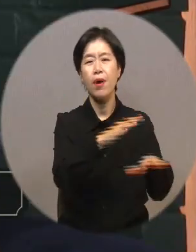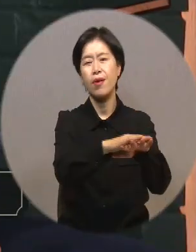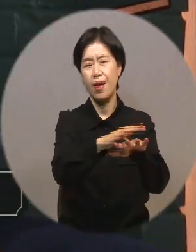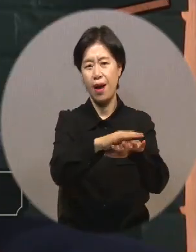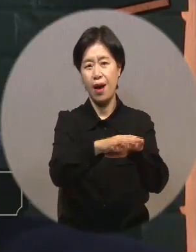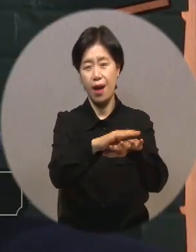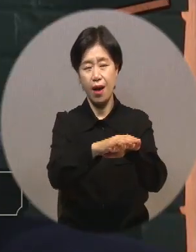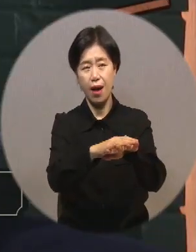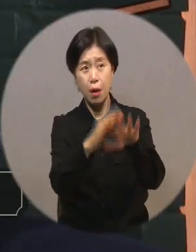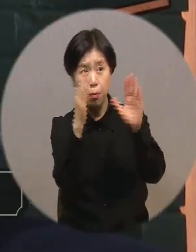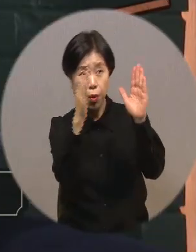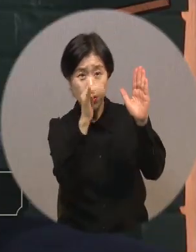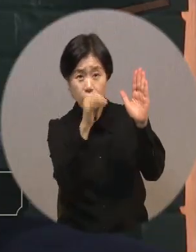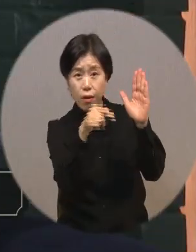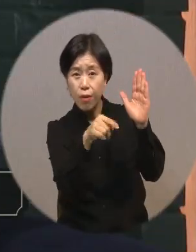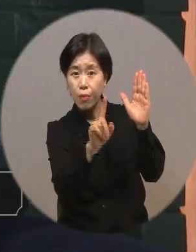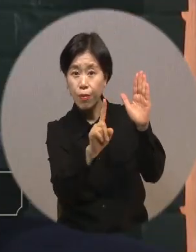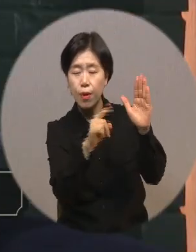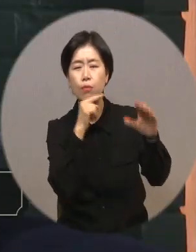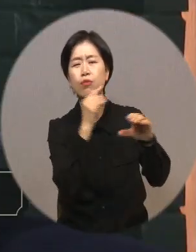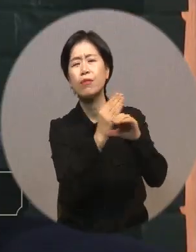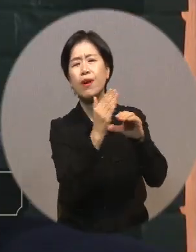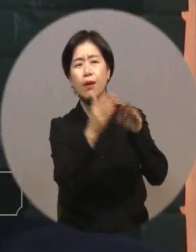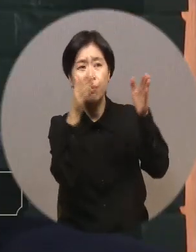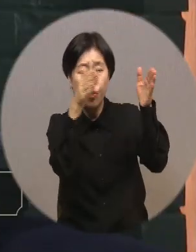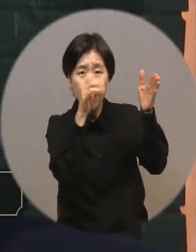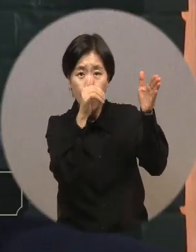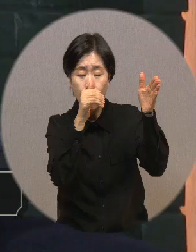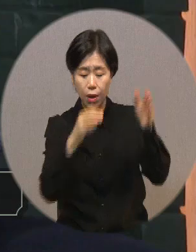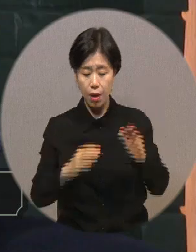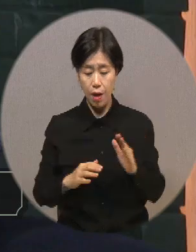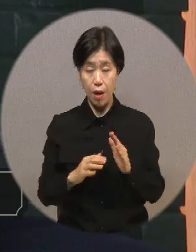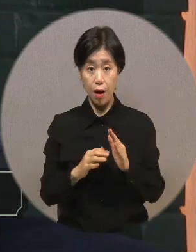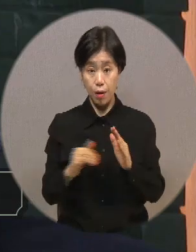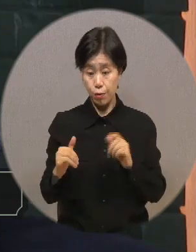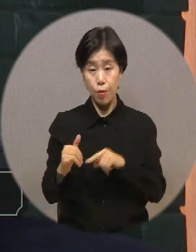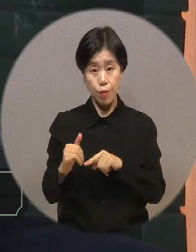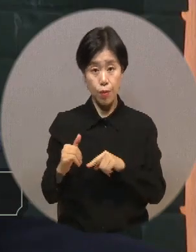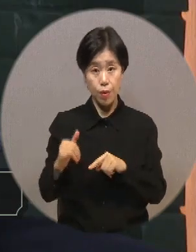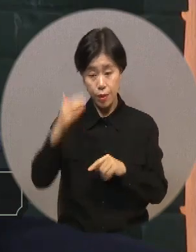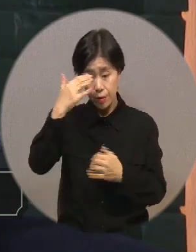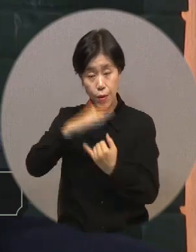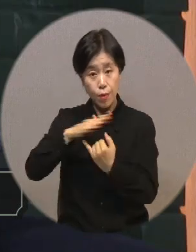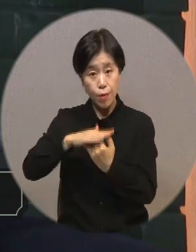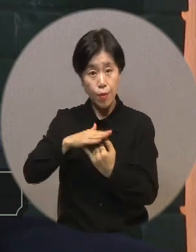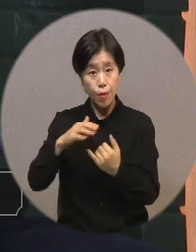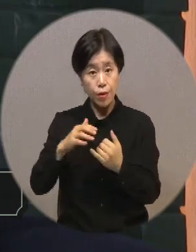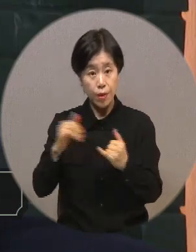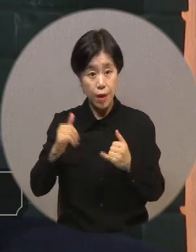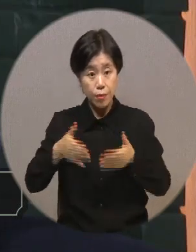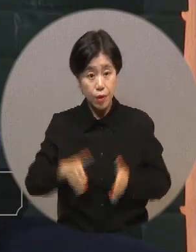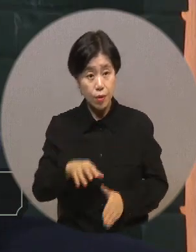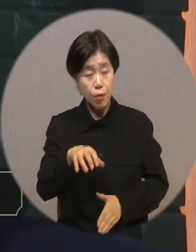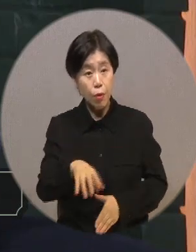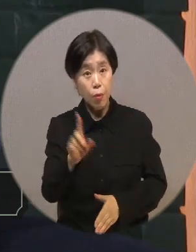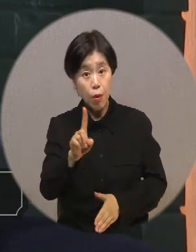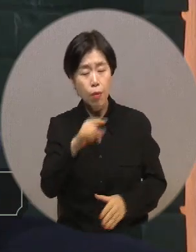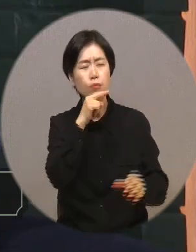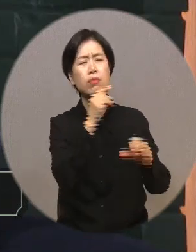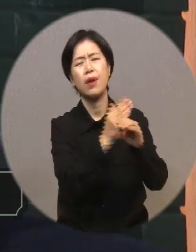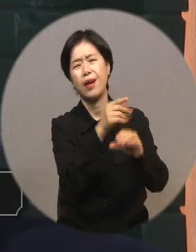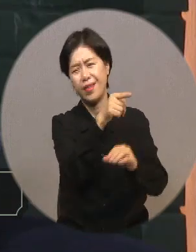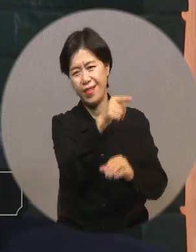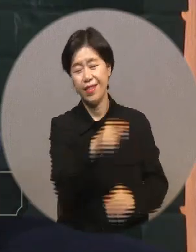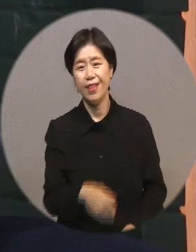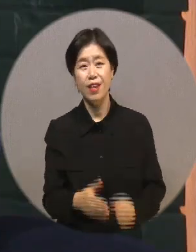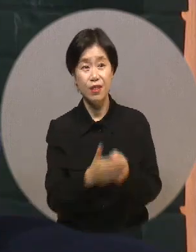그러네. 그렇고, 예. 그래서 그런 의미에서, 왜냐면 그리고 저희가 철원을 또 한 이유가 그 저희 집 아이들 대부분이 부모님이